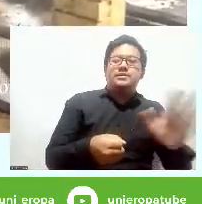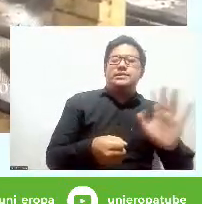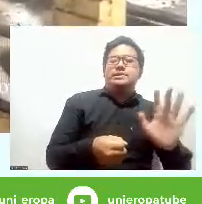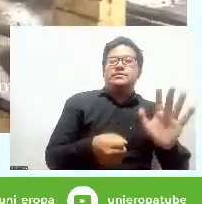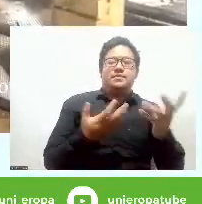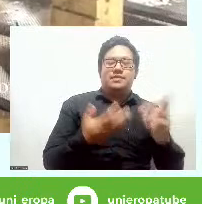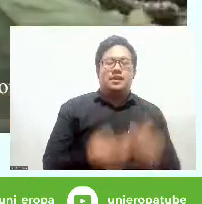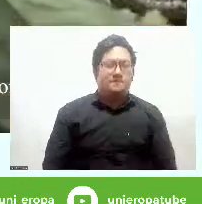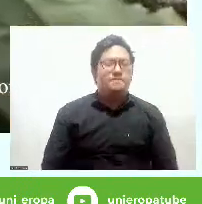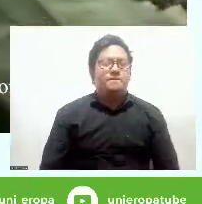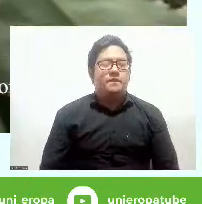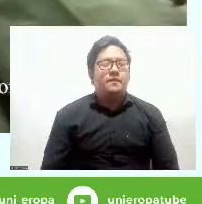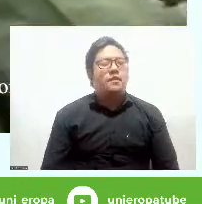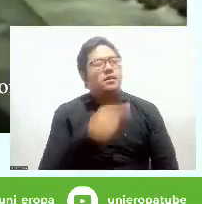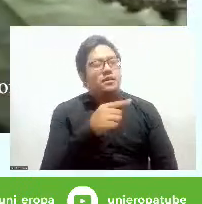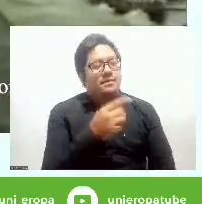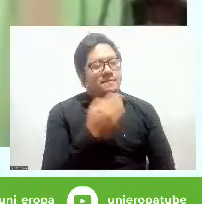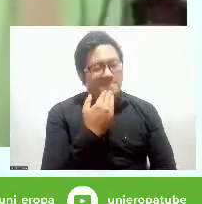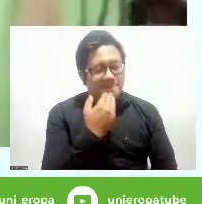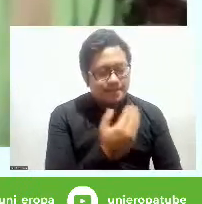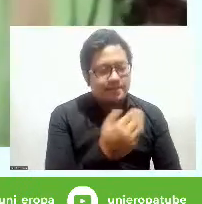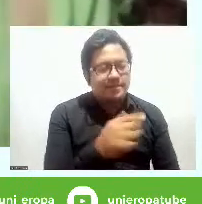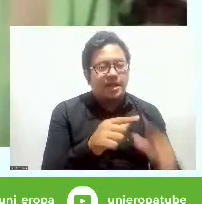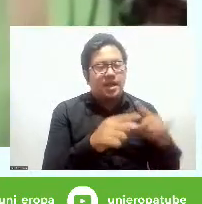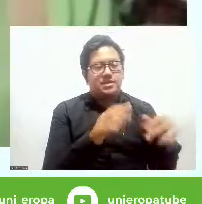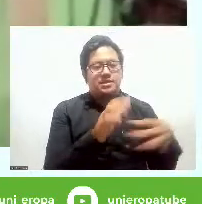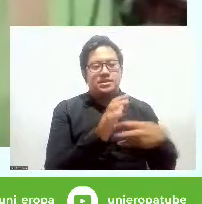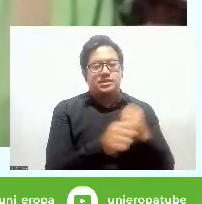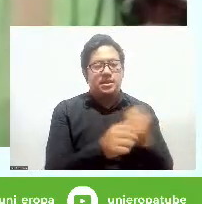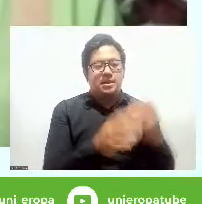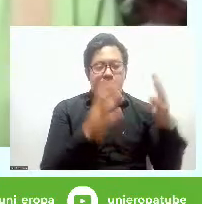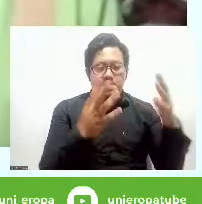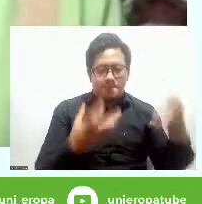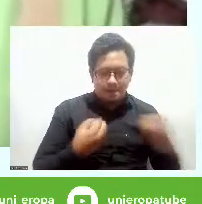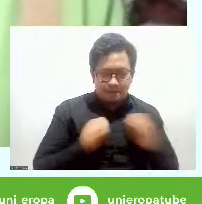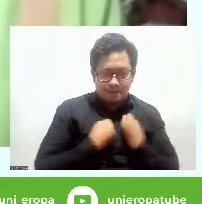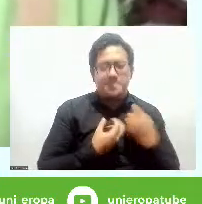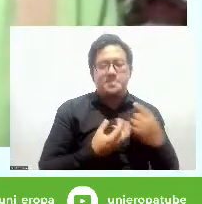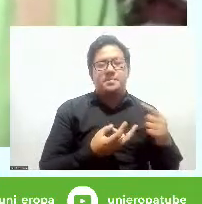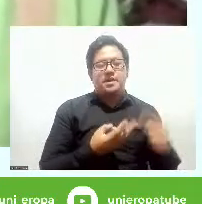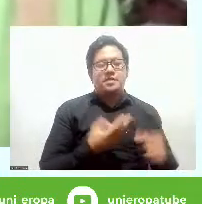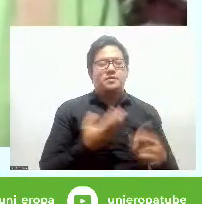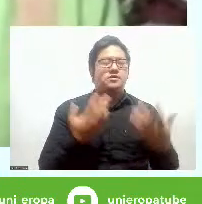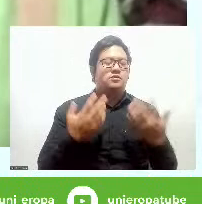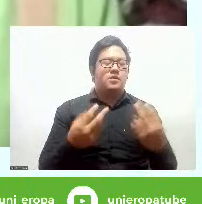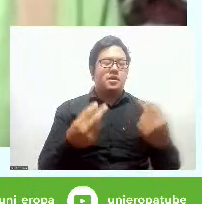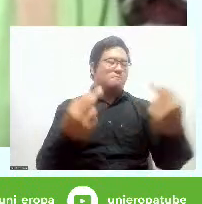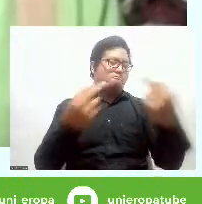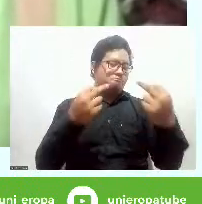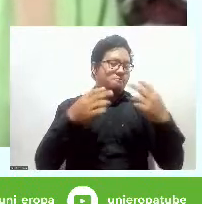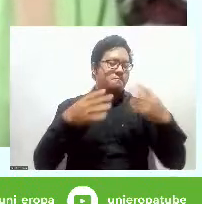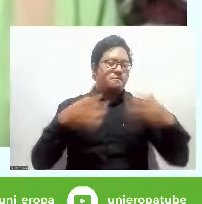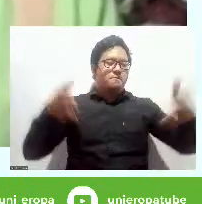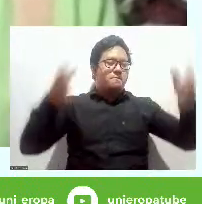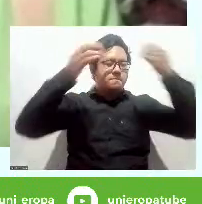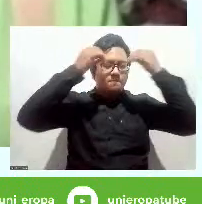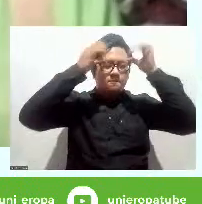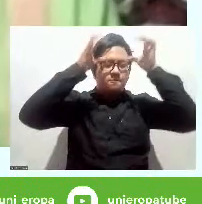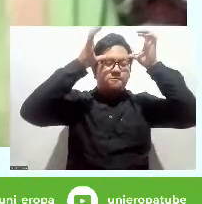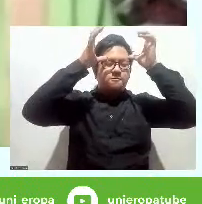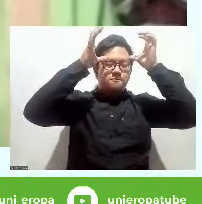atas harapannya dan juga audiensi Semoga dapat banyak banget Insight nih dari Mba Ajeng